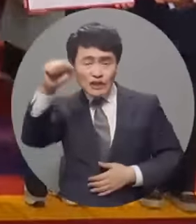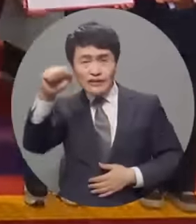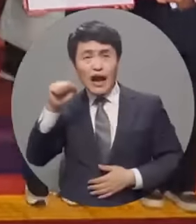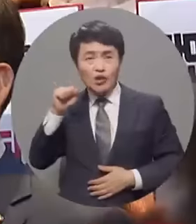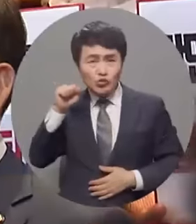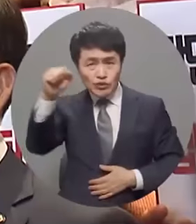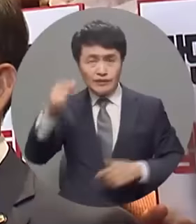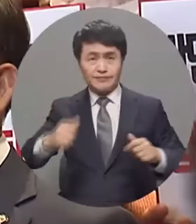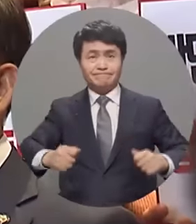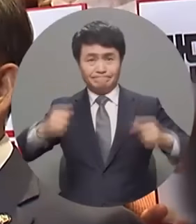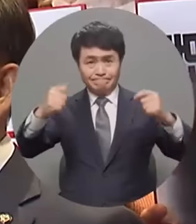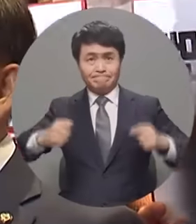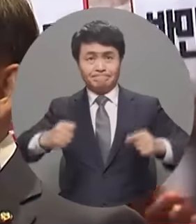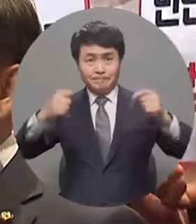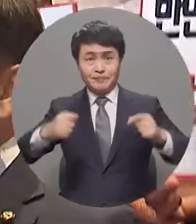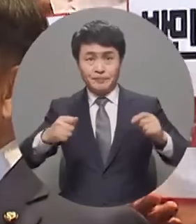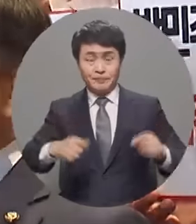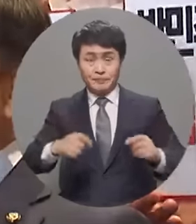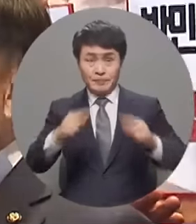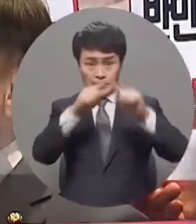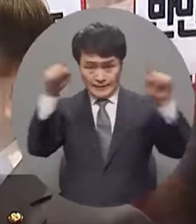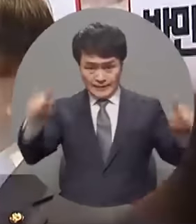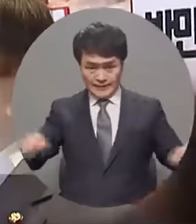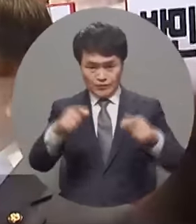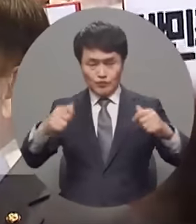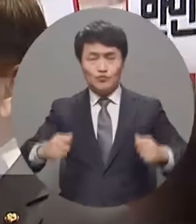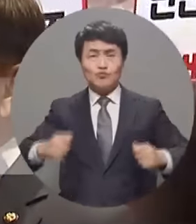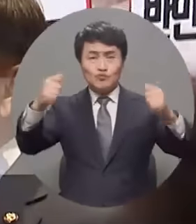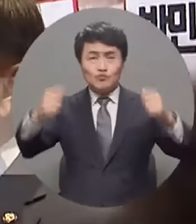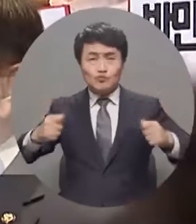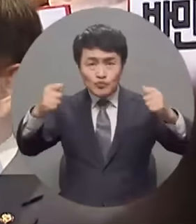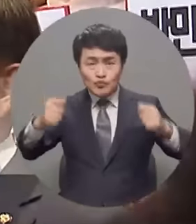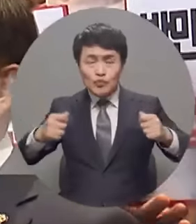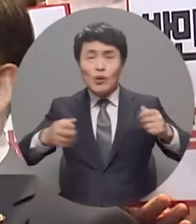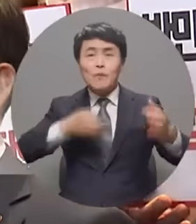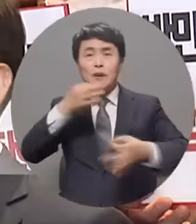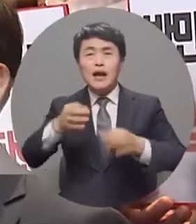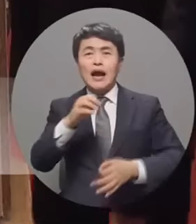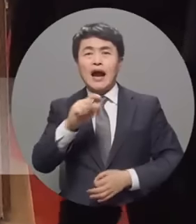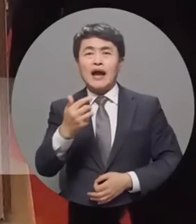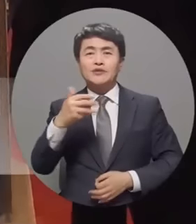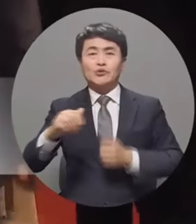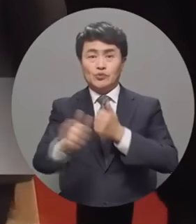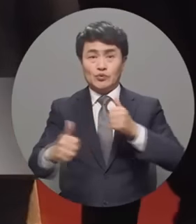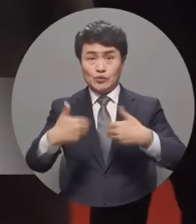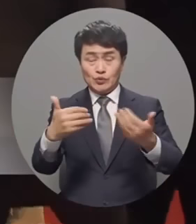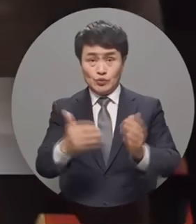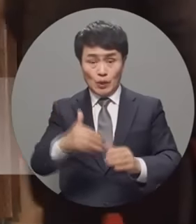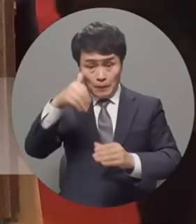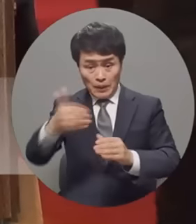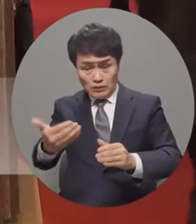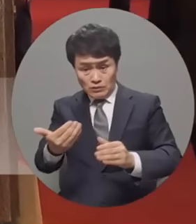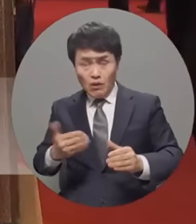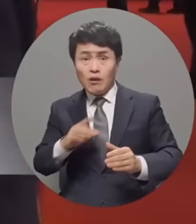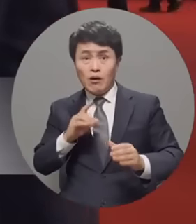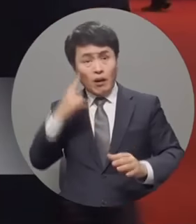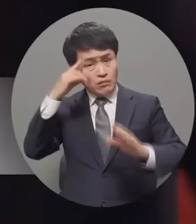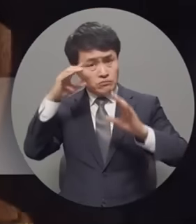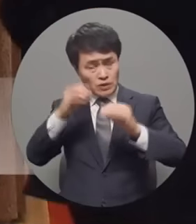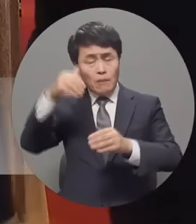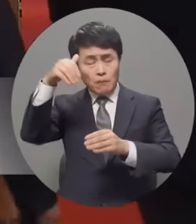손팻말을 들고 구호를 외치는 안철수 의원. 표결 하루 전까지만 해도